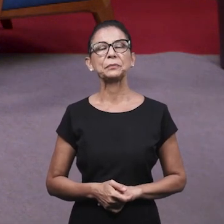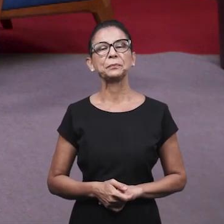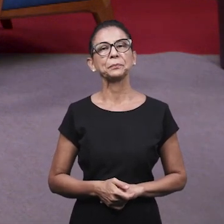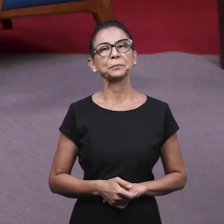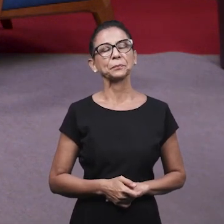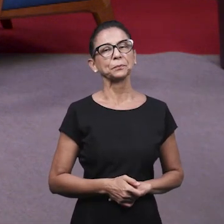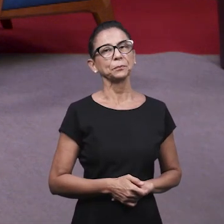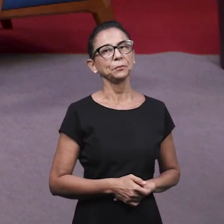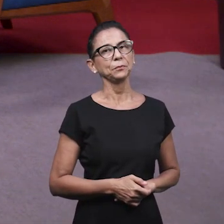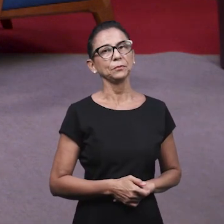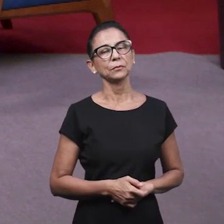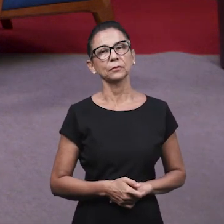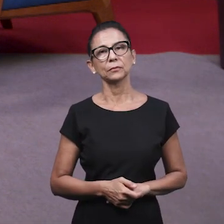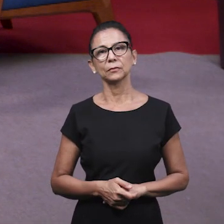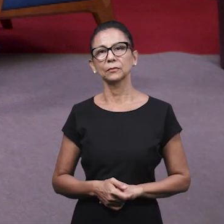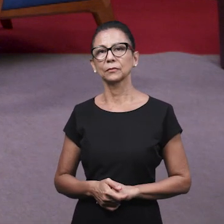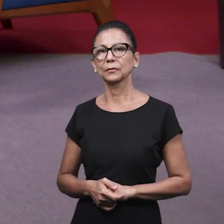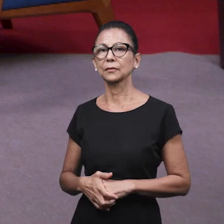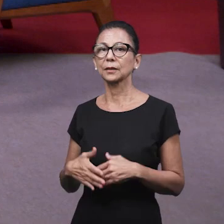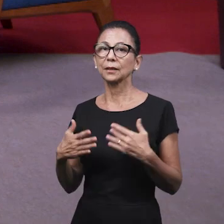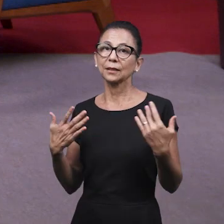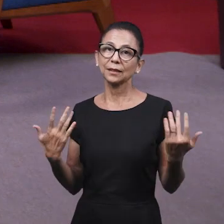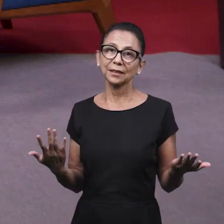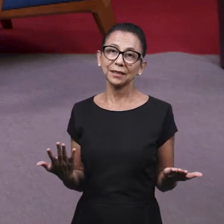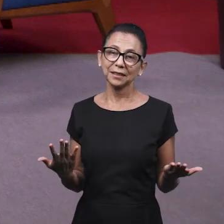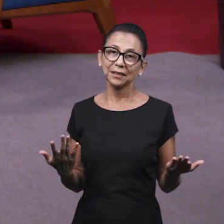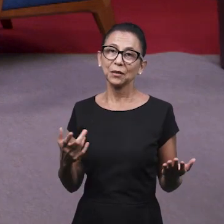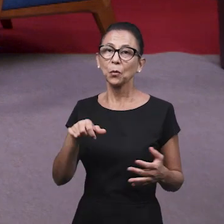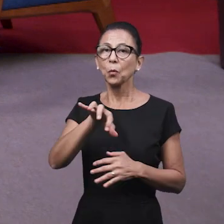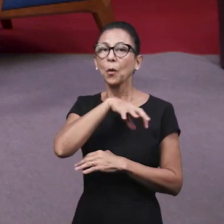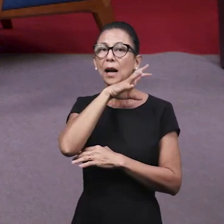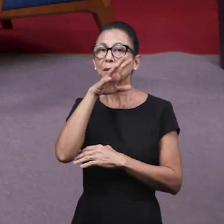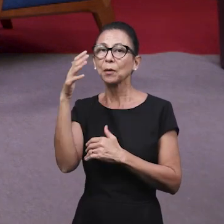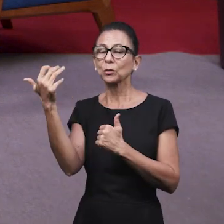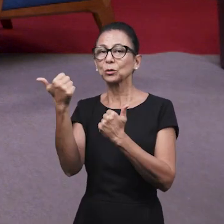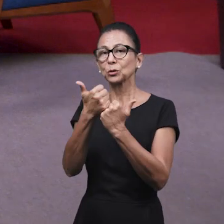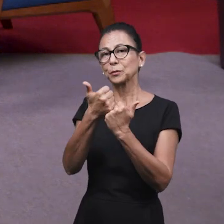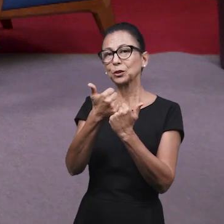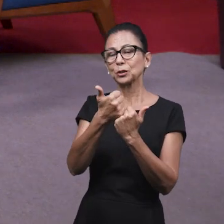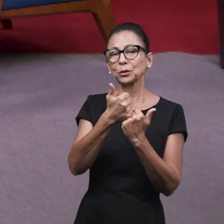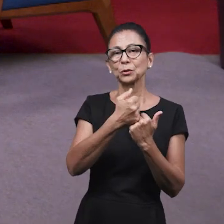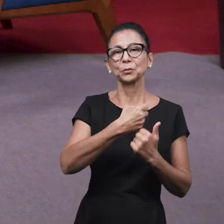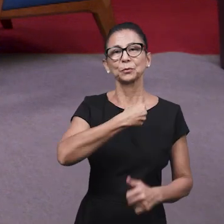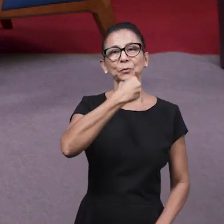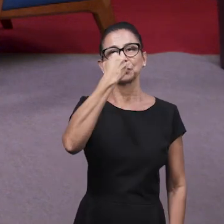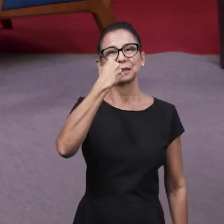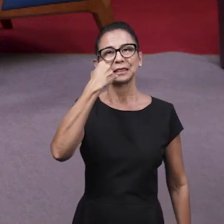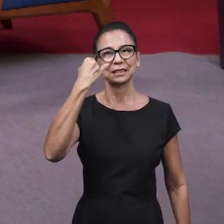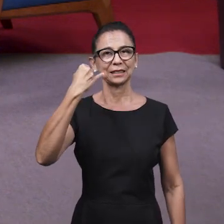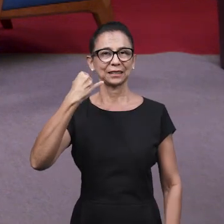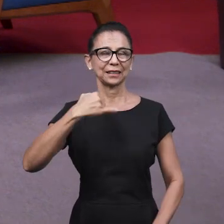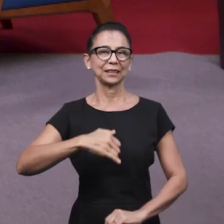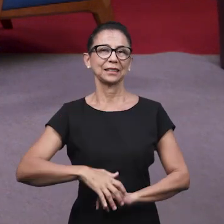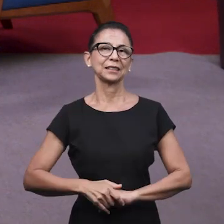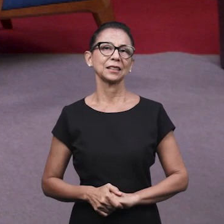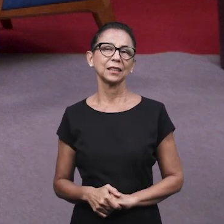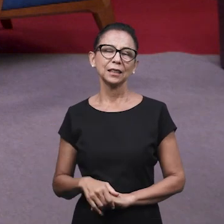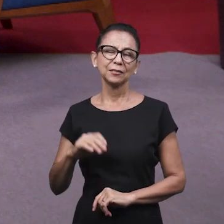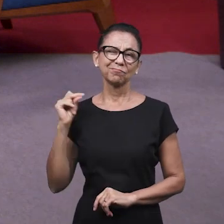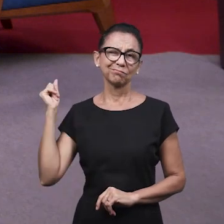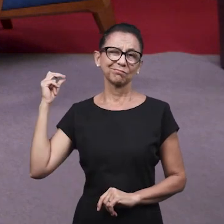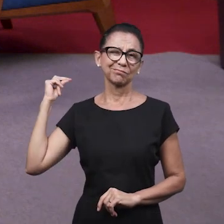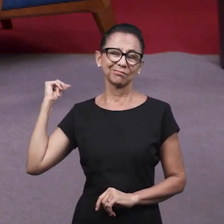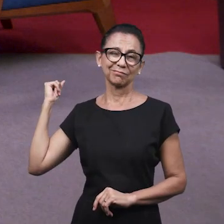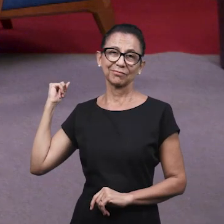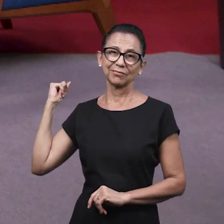L'animal. Jésus, c'est la même provision. Des siècles se sont passés. La seule ressource pour l'homme,